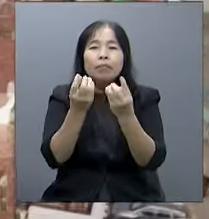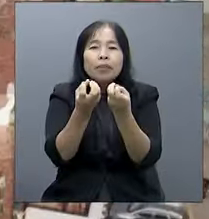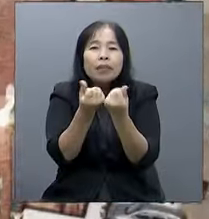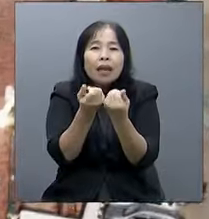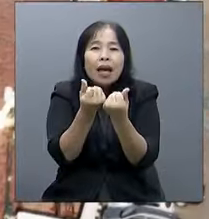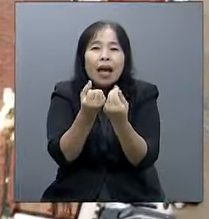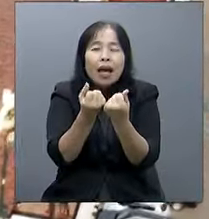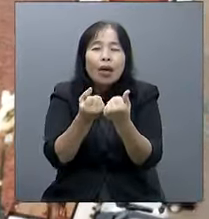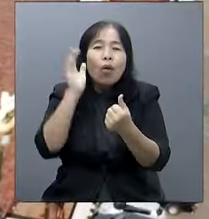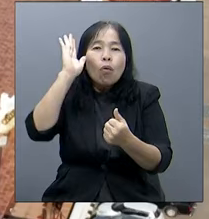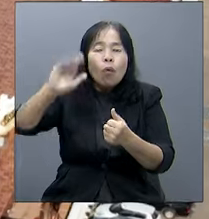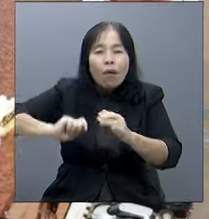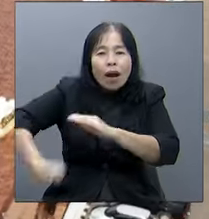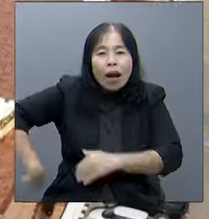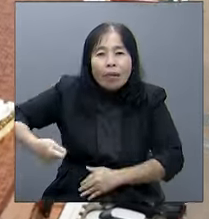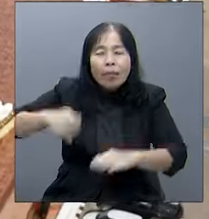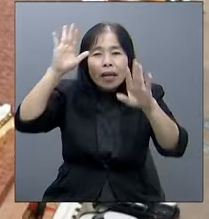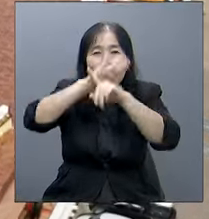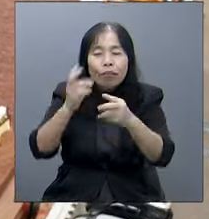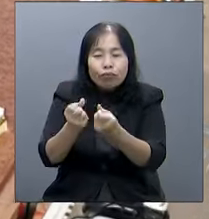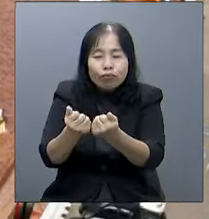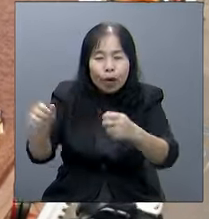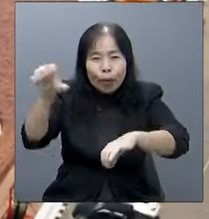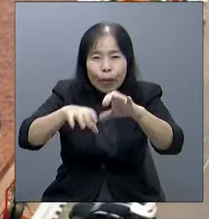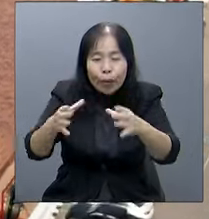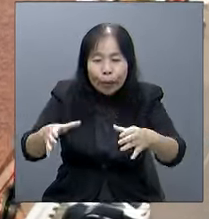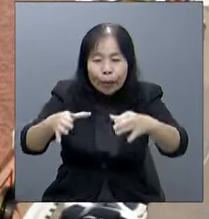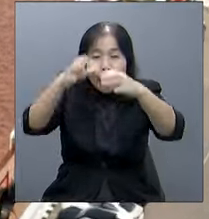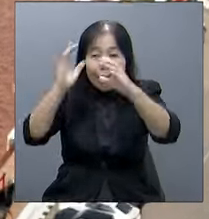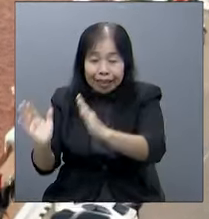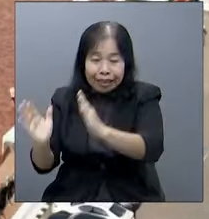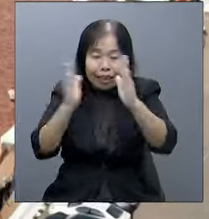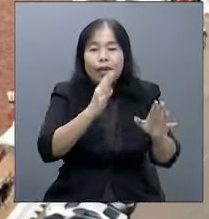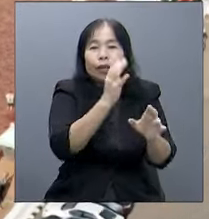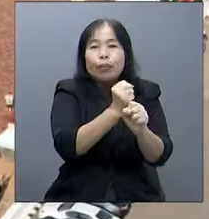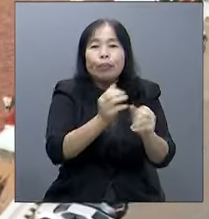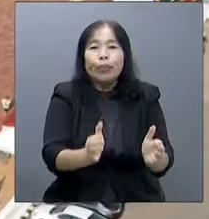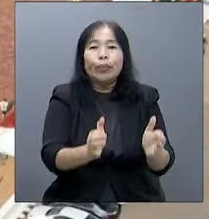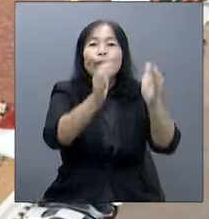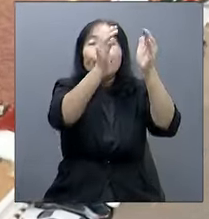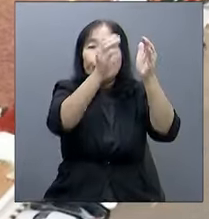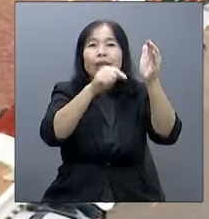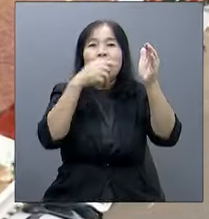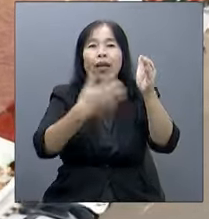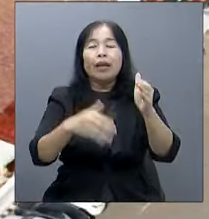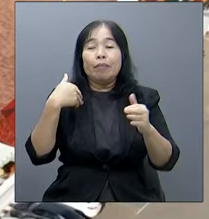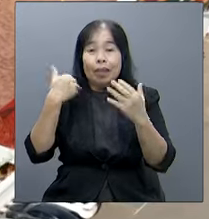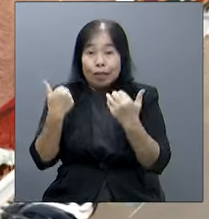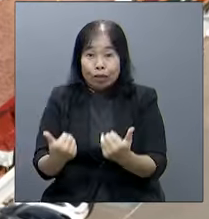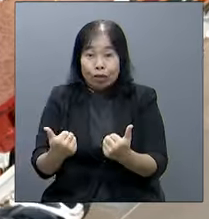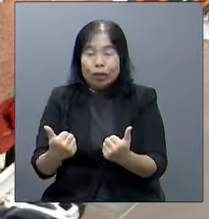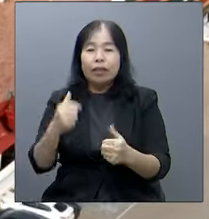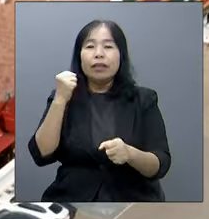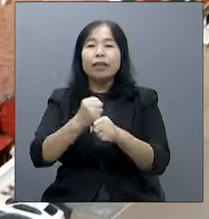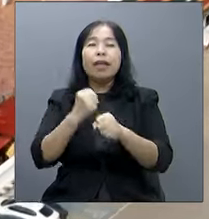สมัยขอมมีการรึกภรรทเชิงชุม อักษรขอมโบราเอาไ้เมื่ราพุธษัตวัรท 16 แต่องคพระท่าฐในปจจุบันนี้ก็จะเป็ศร